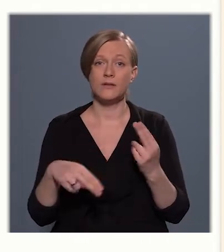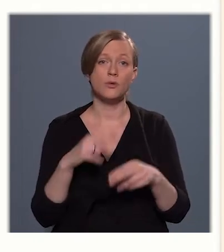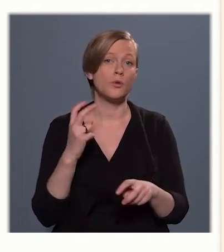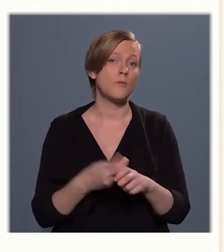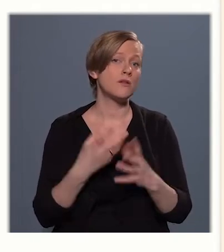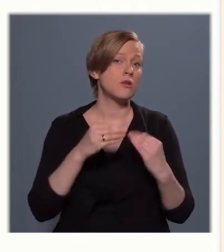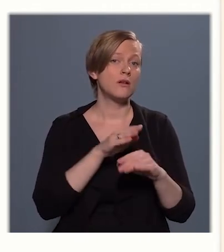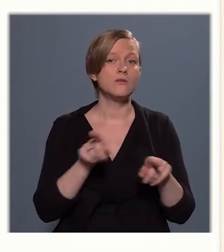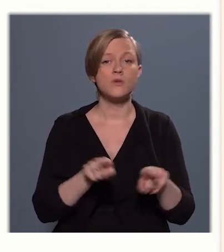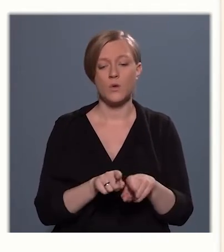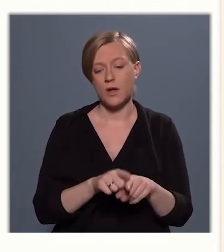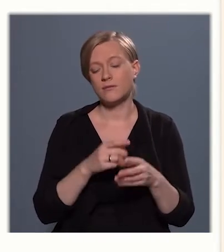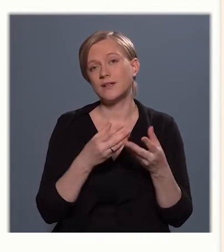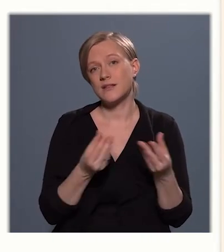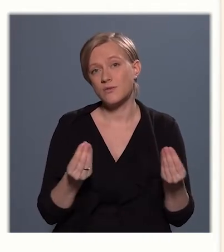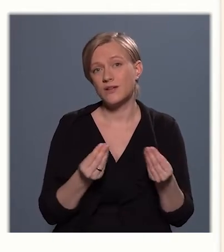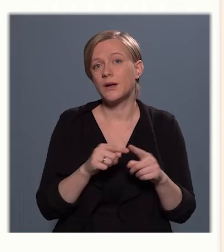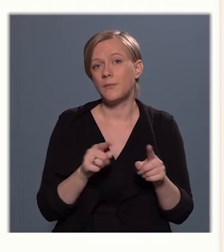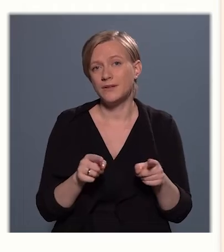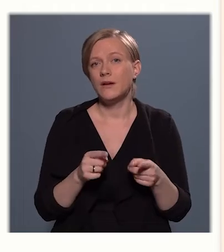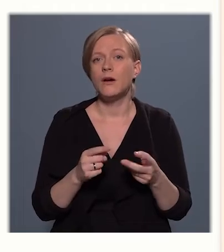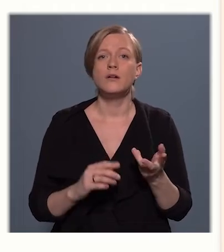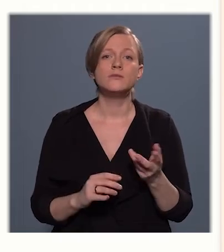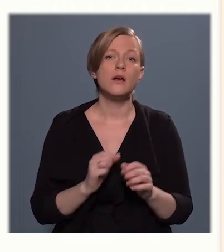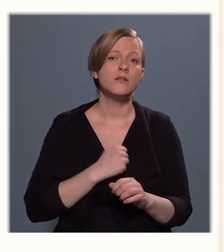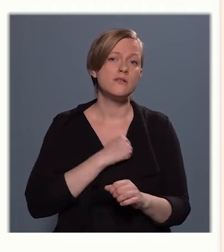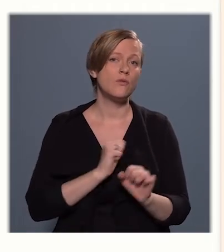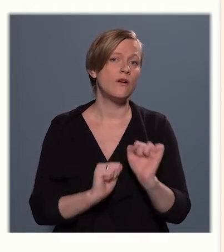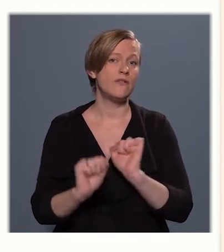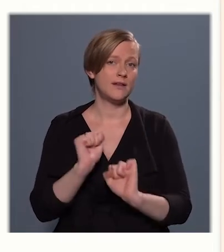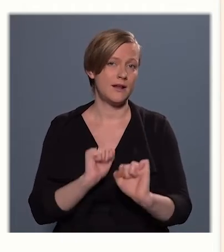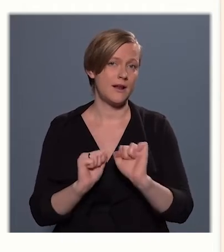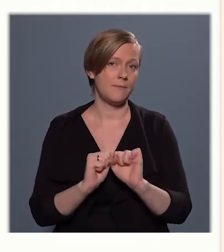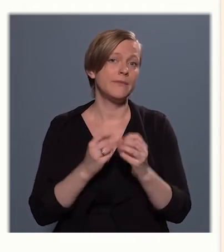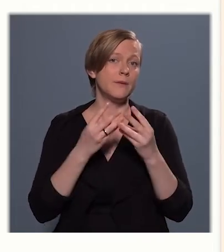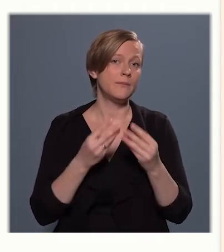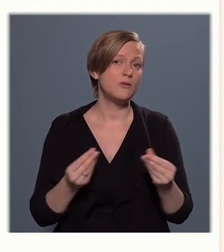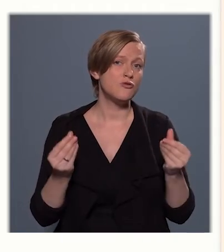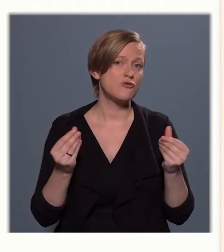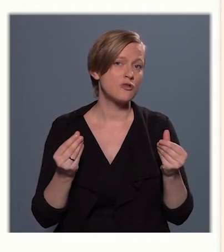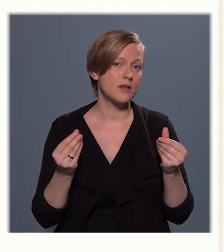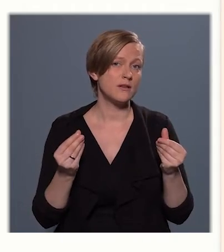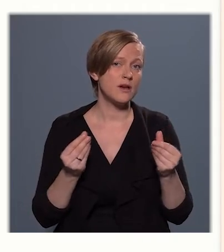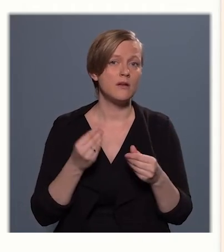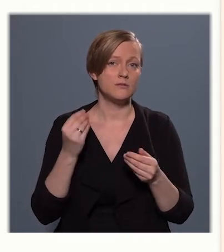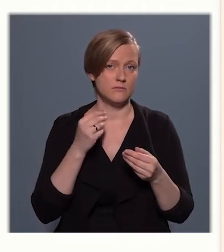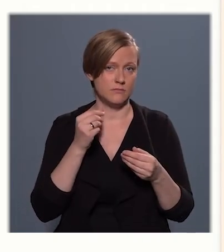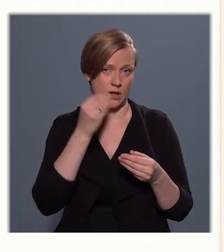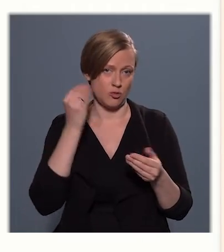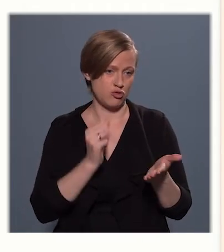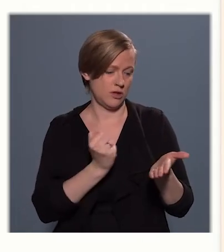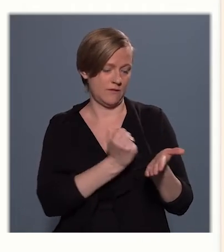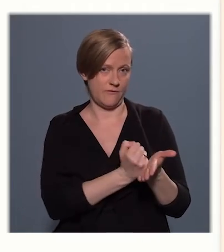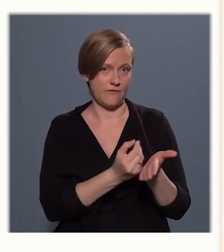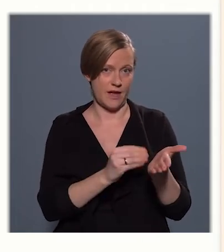olyan készülékeket, amelyeket egyébként a katasztrófa védelem minőségi tanúsítvánnyal lát el,